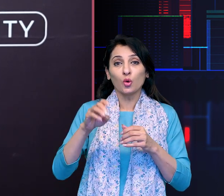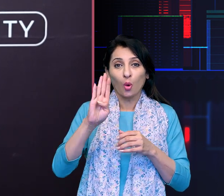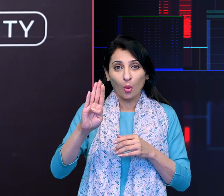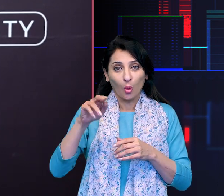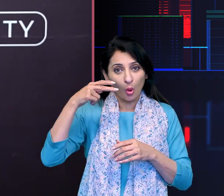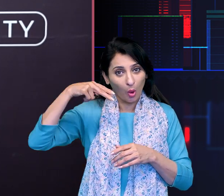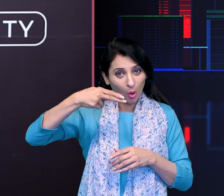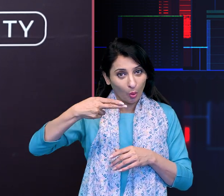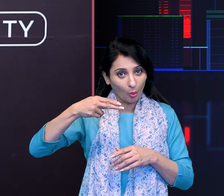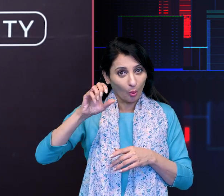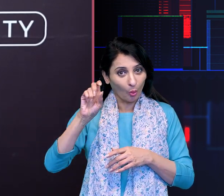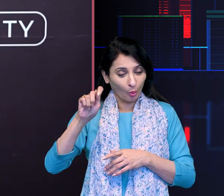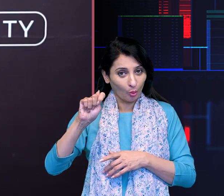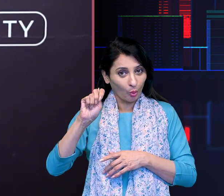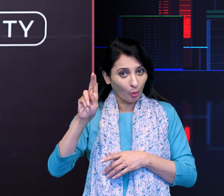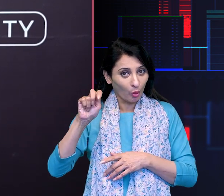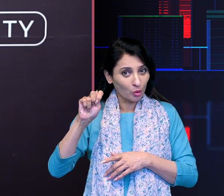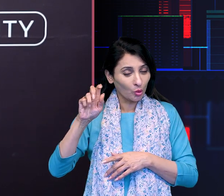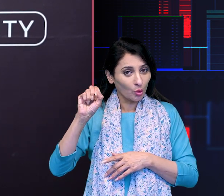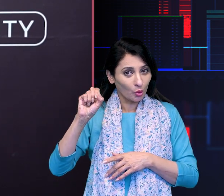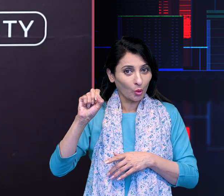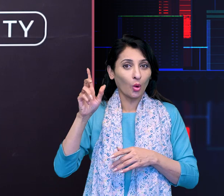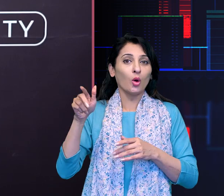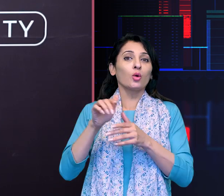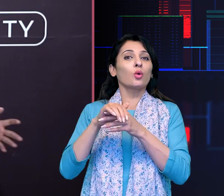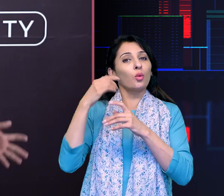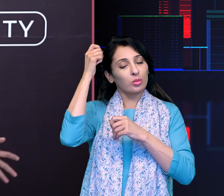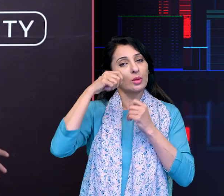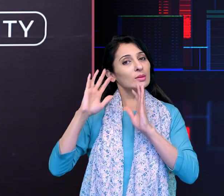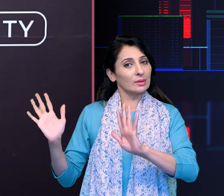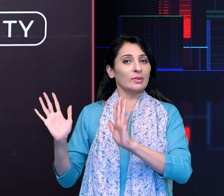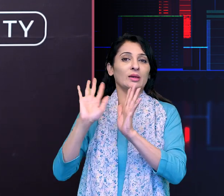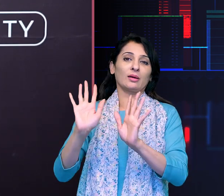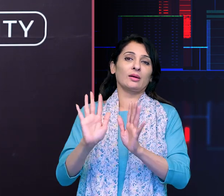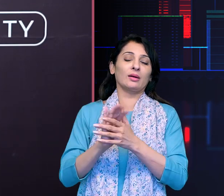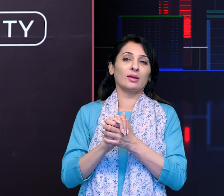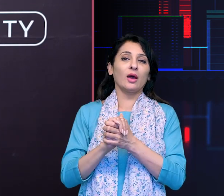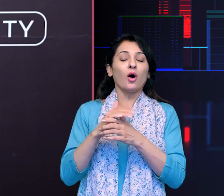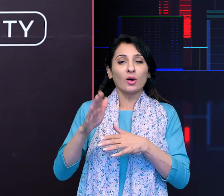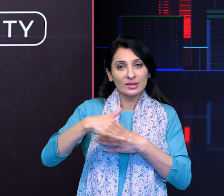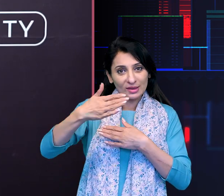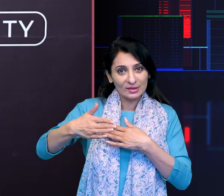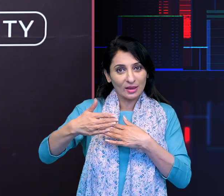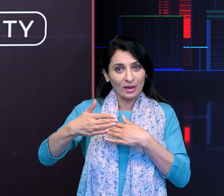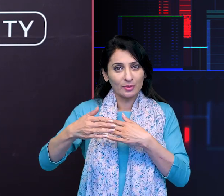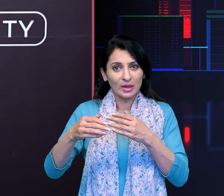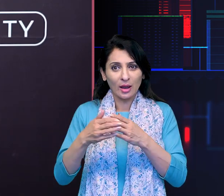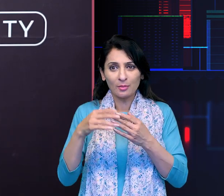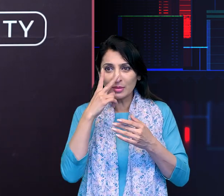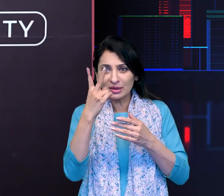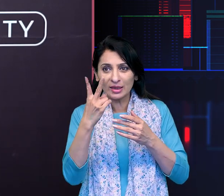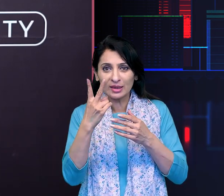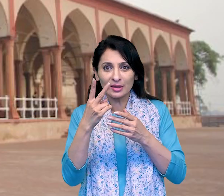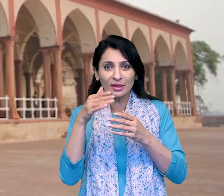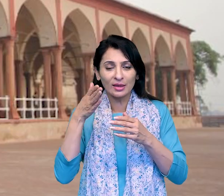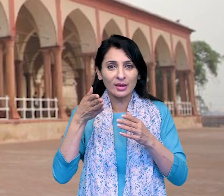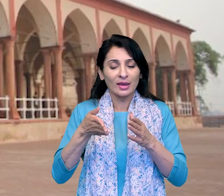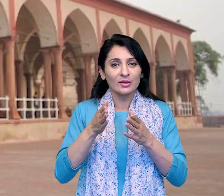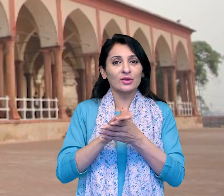डिपार्टमेंट के ऑफिस के बिल्कुल साथ हम आगे एप्रोच करते हैं तो एक बहुत खुलासा ये ग्राउंड है जो बेसिकली